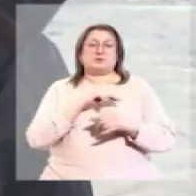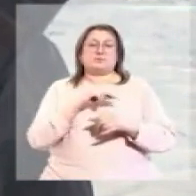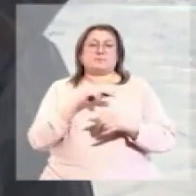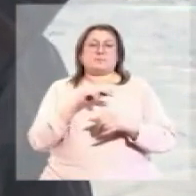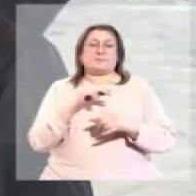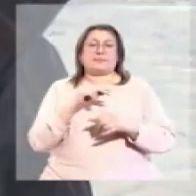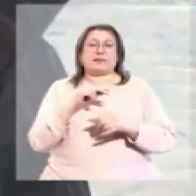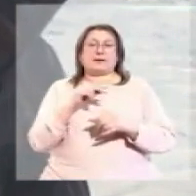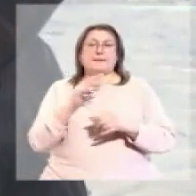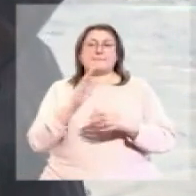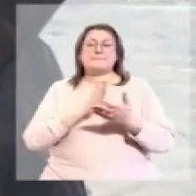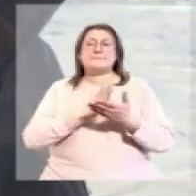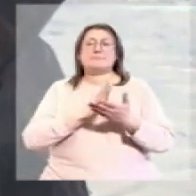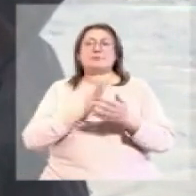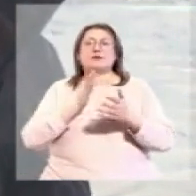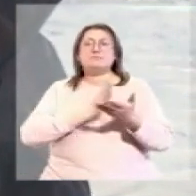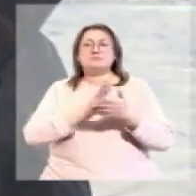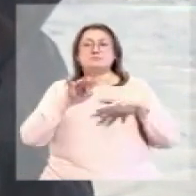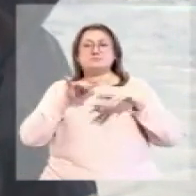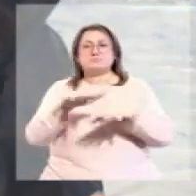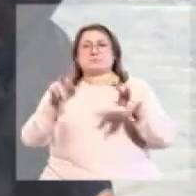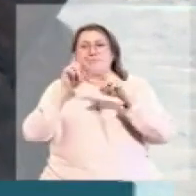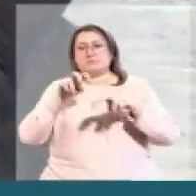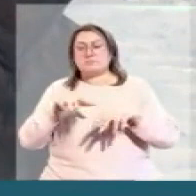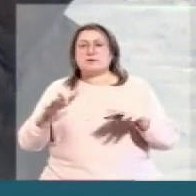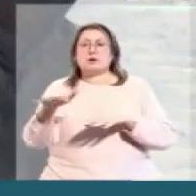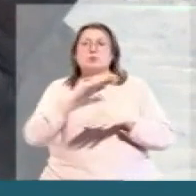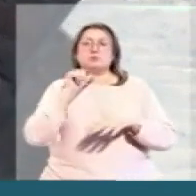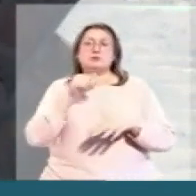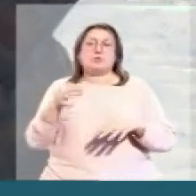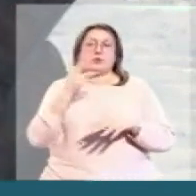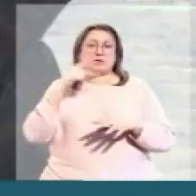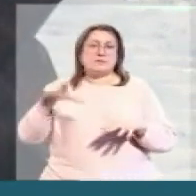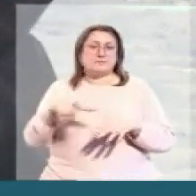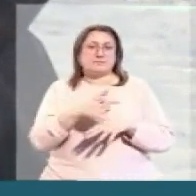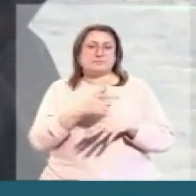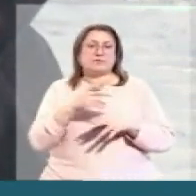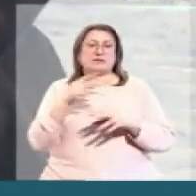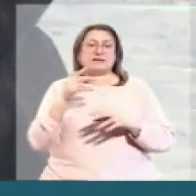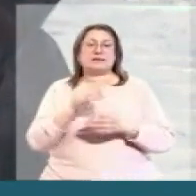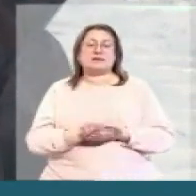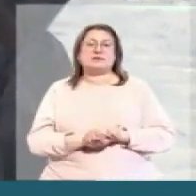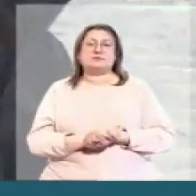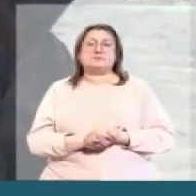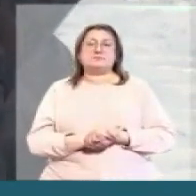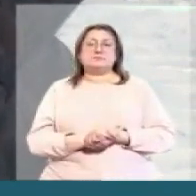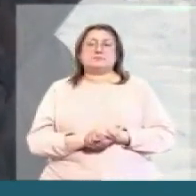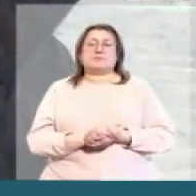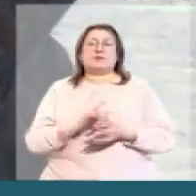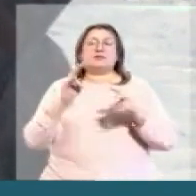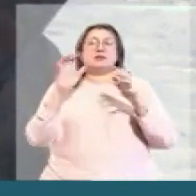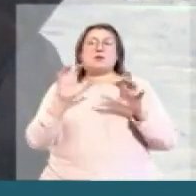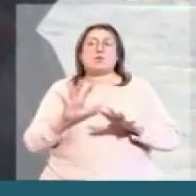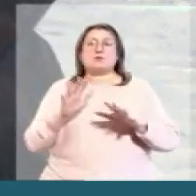профилактическая работа на рейдовые мероприятия на водоемах Кустанайской области. В целях незаконного пресечения незаконного лова